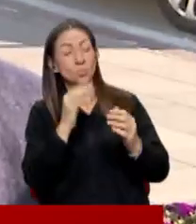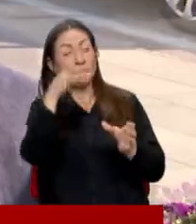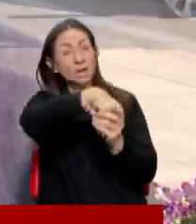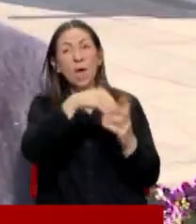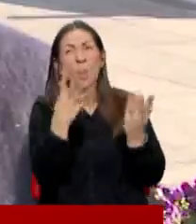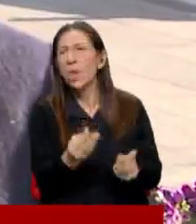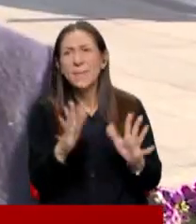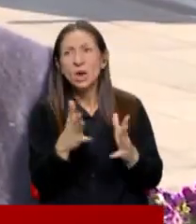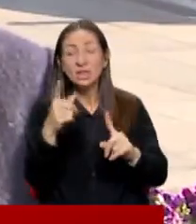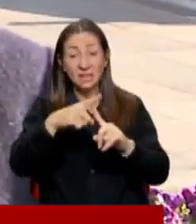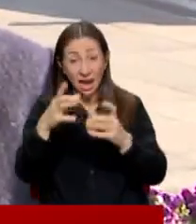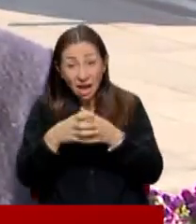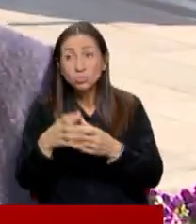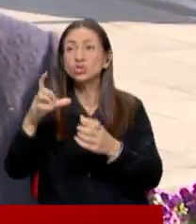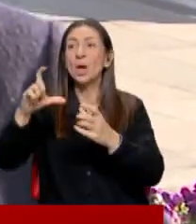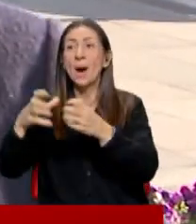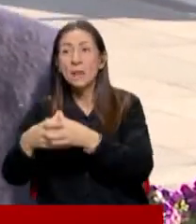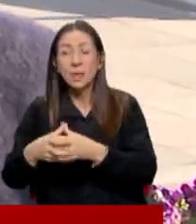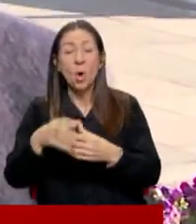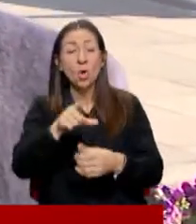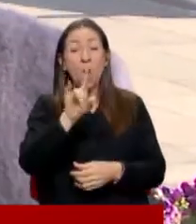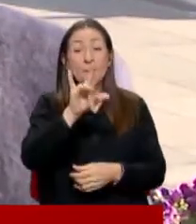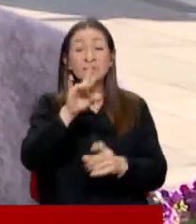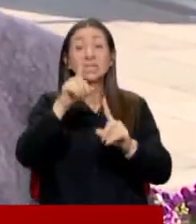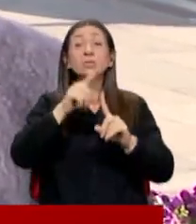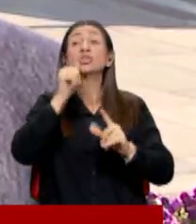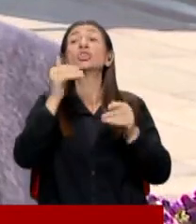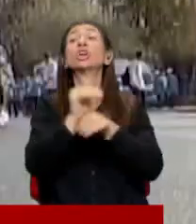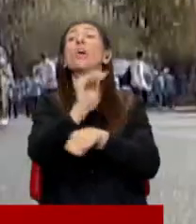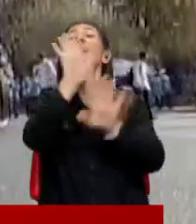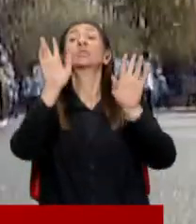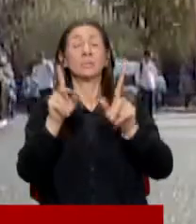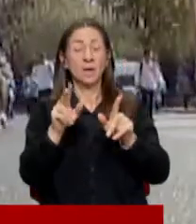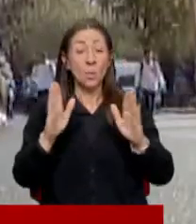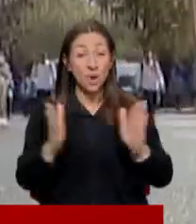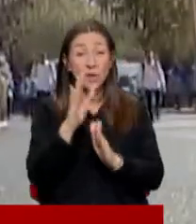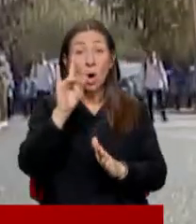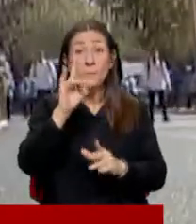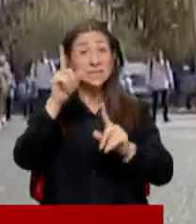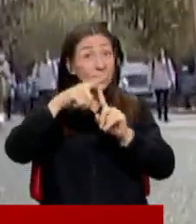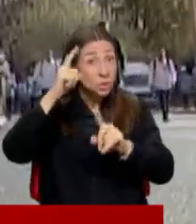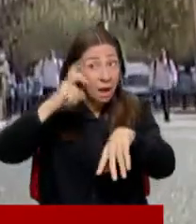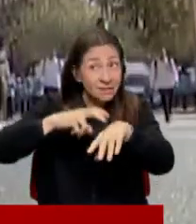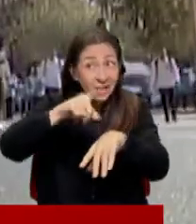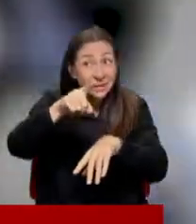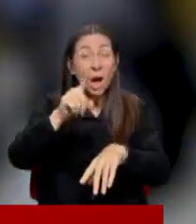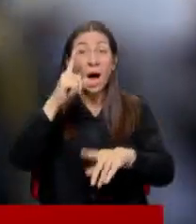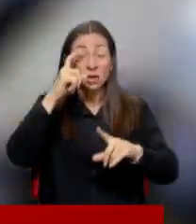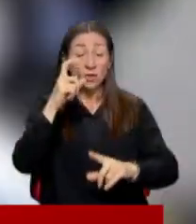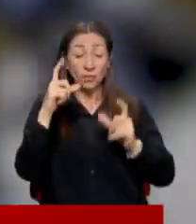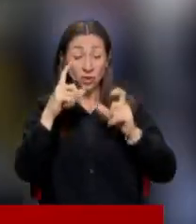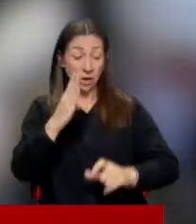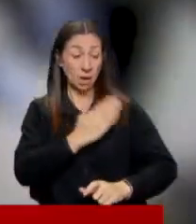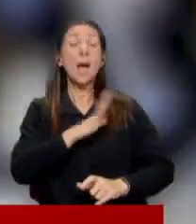bünyesine alabiliyorsunuz. Tarikat ve cemaatleri 15 Temmuz'u hiç yaşamamış gibi. Muhalefet 15 Temmuz'u hatırlattı. Atatürk fotoğrafı